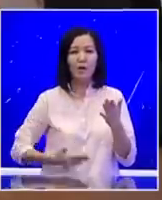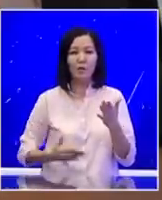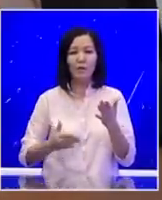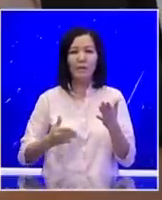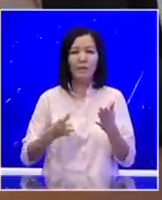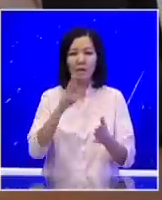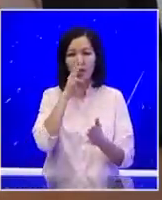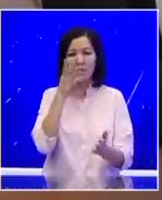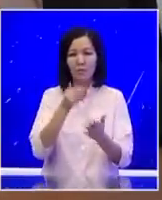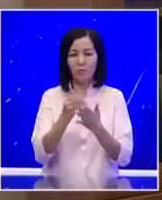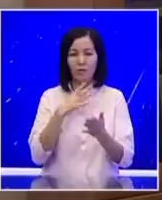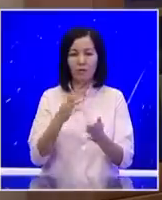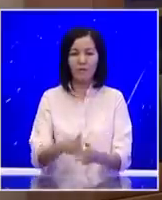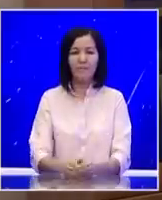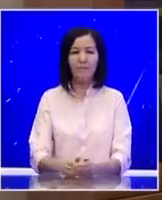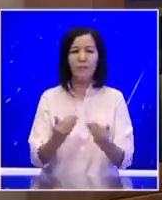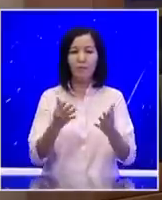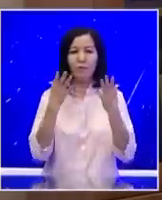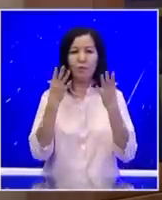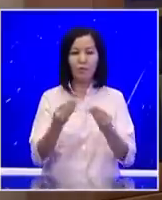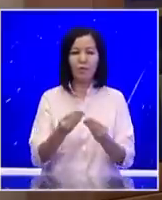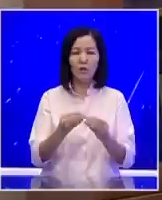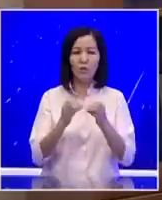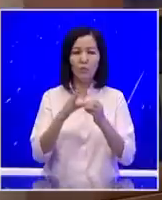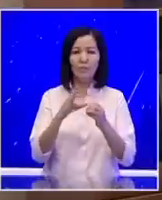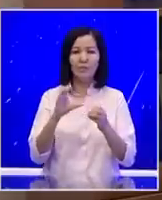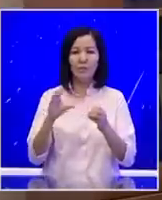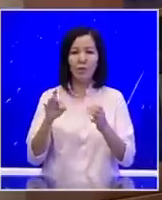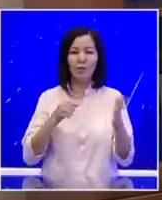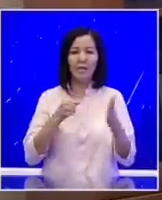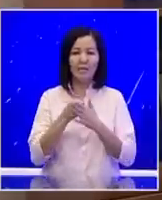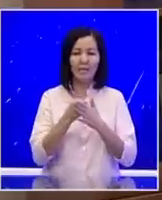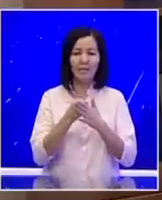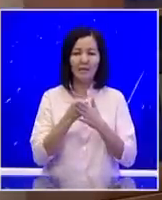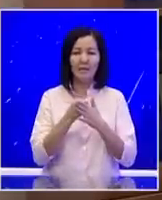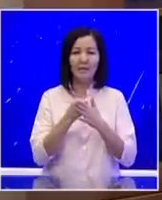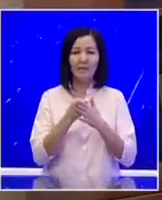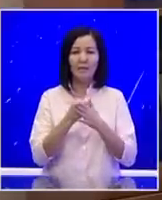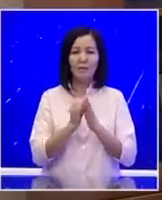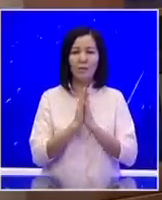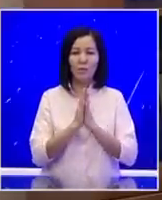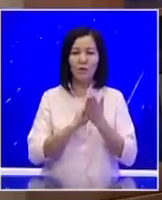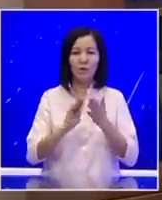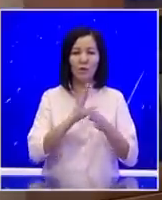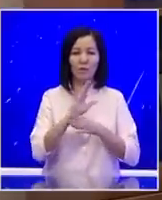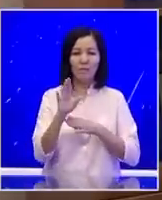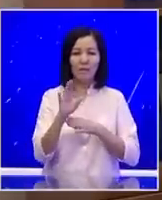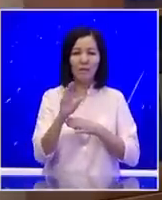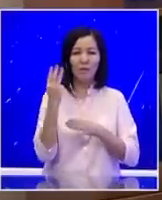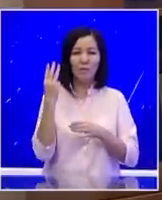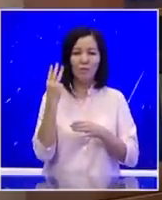төлем тағайындалыпты. Бүгінге дейін 15 сәуір 2020-ға дейінгі өтініш